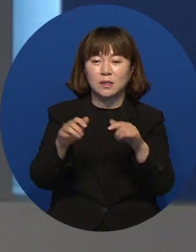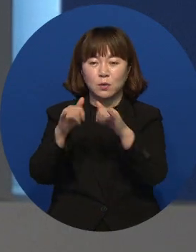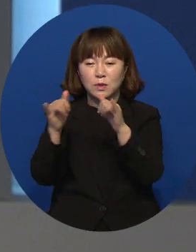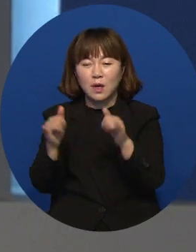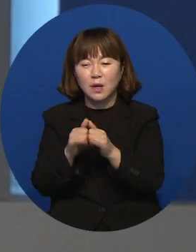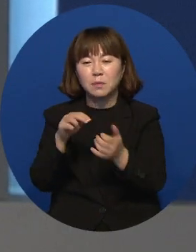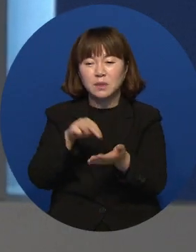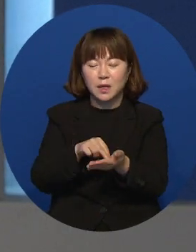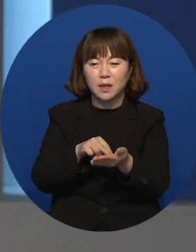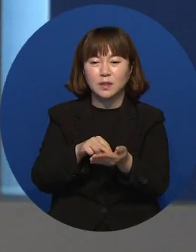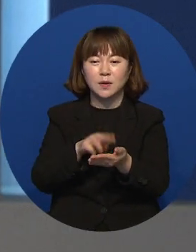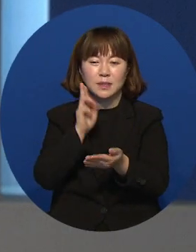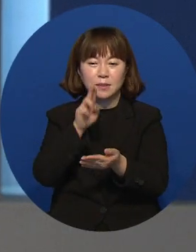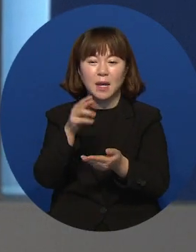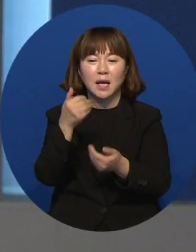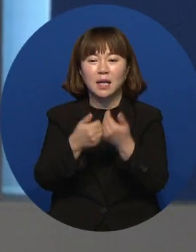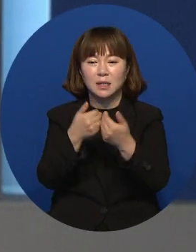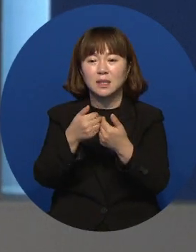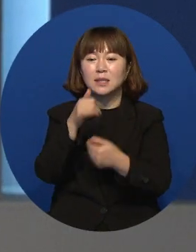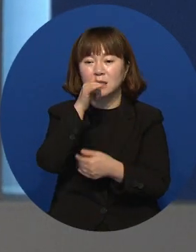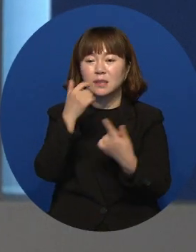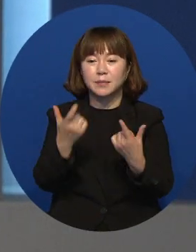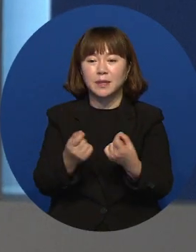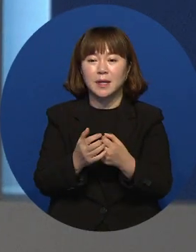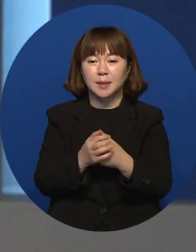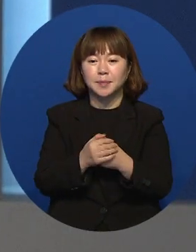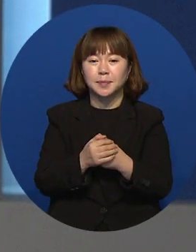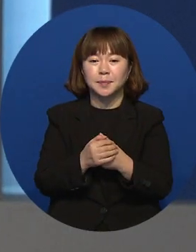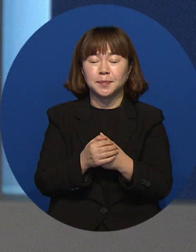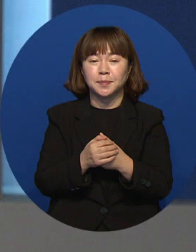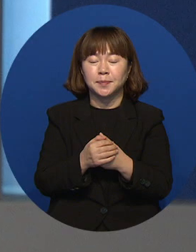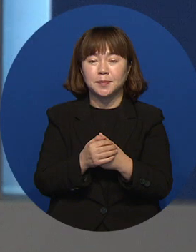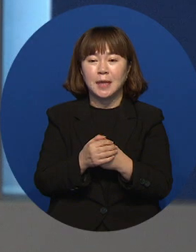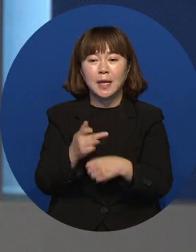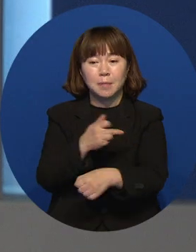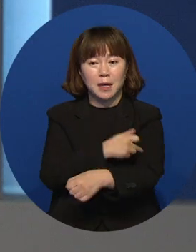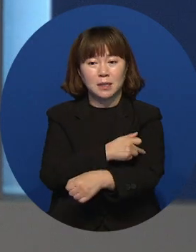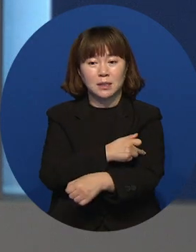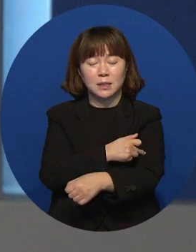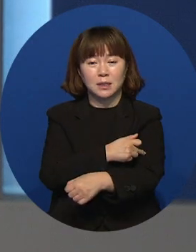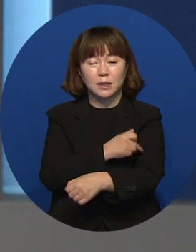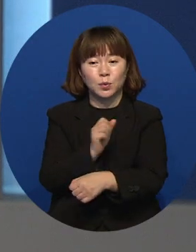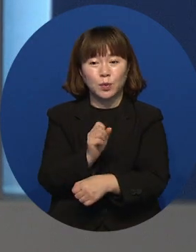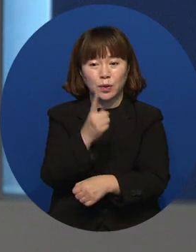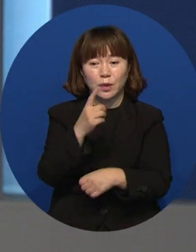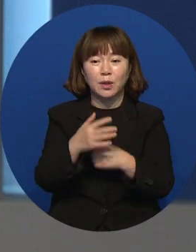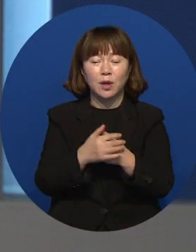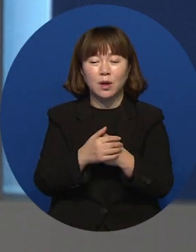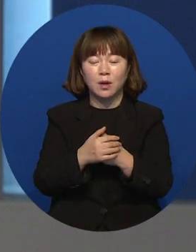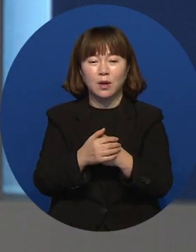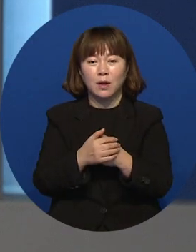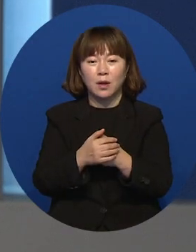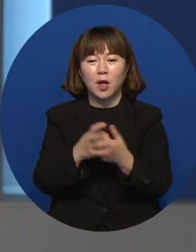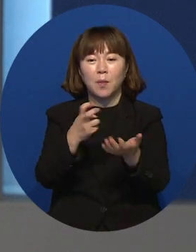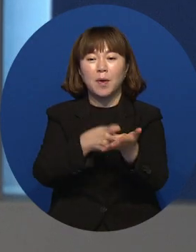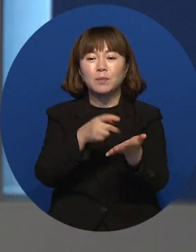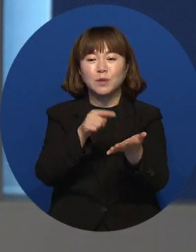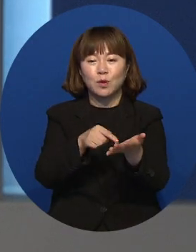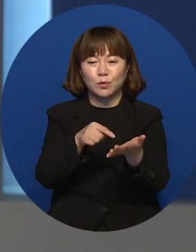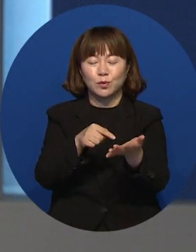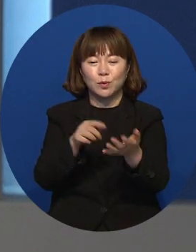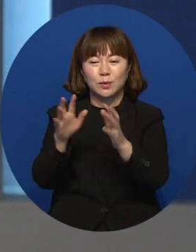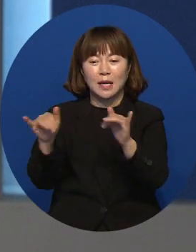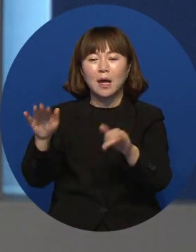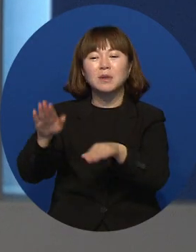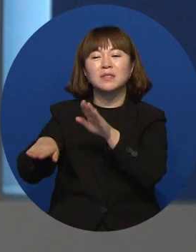있거든요 어 어떻게 보면 이제 어 이 백신을 통해서 합법적 으로 차별하는 이제 뭐 이런 이제